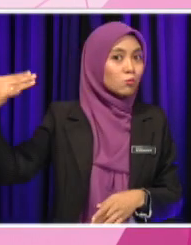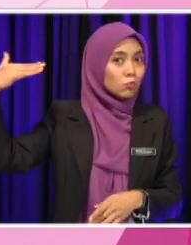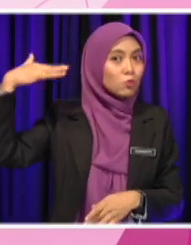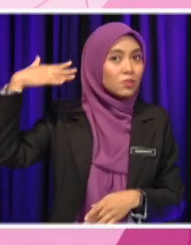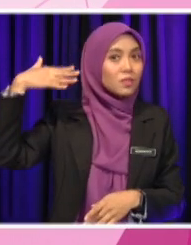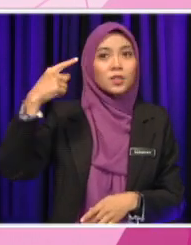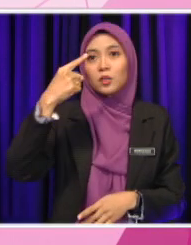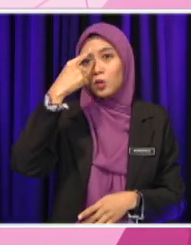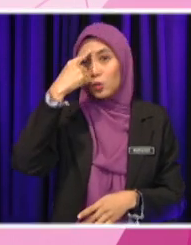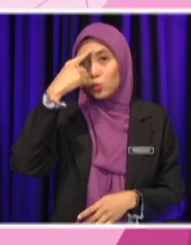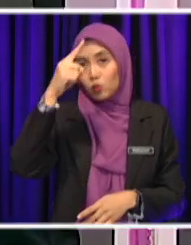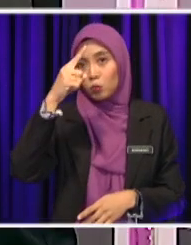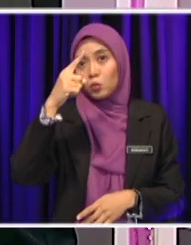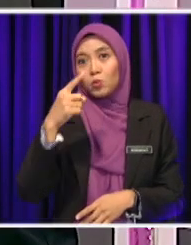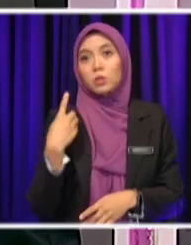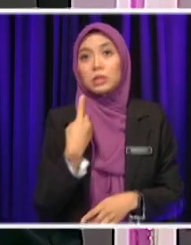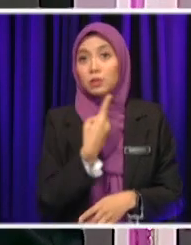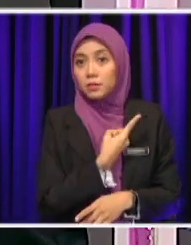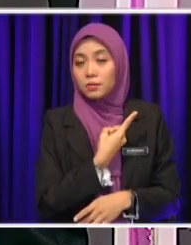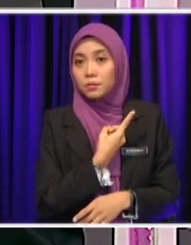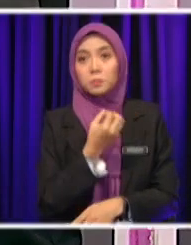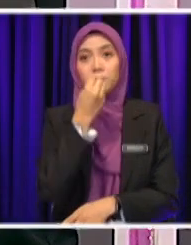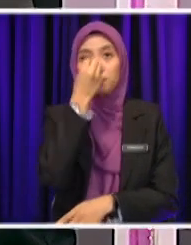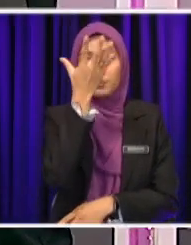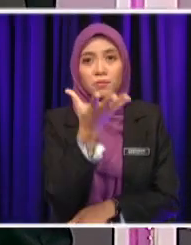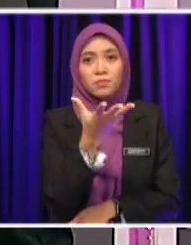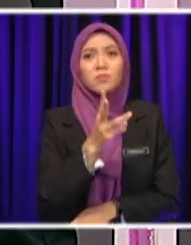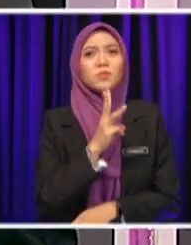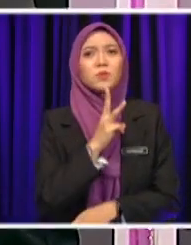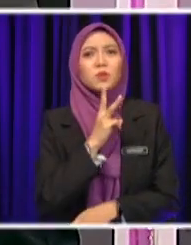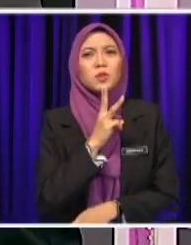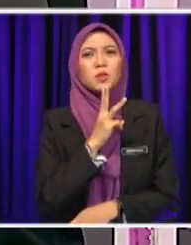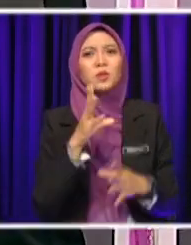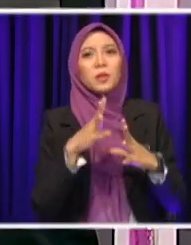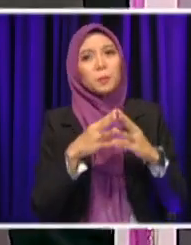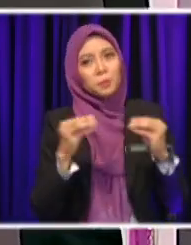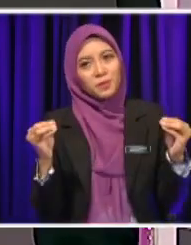kepada kita lah yang mengatakan bahawa air telah habis, siram saya.